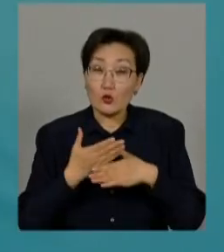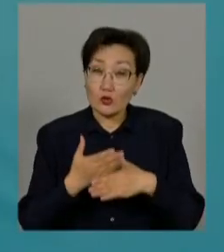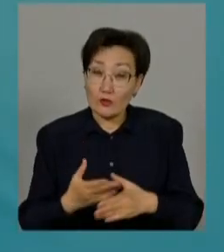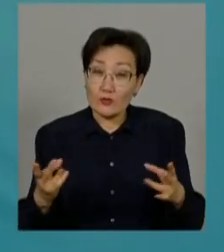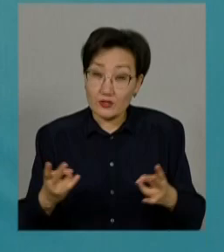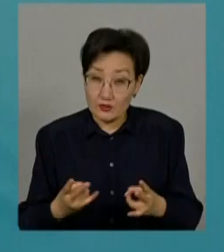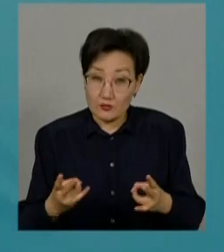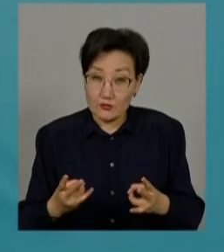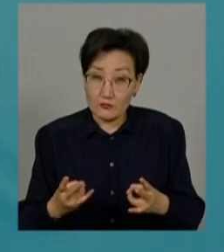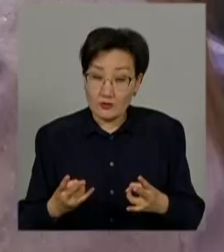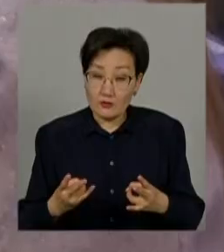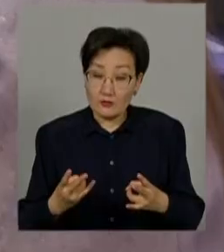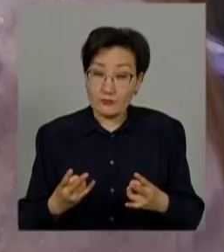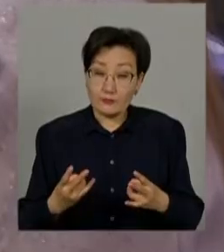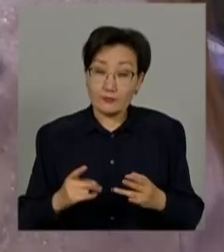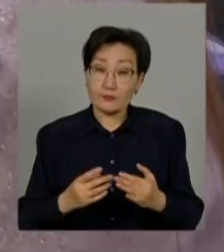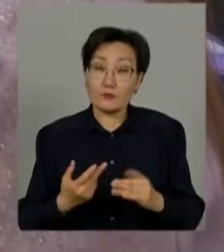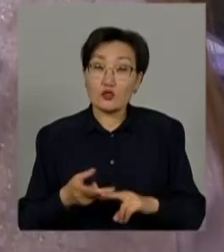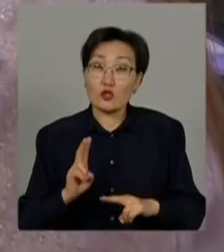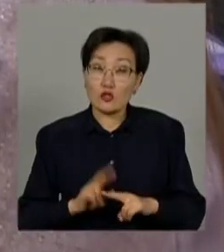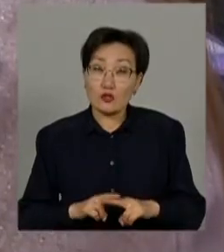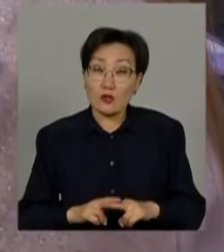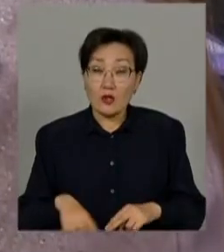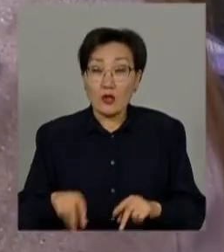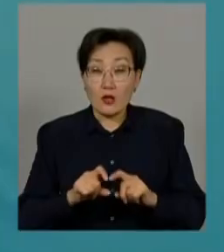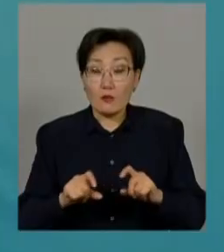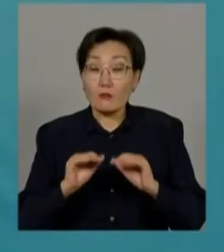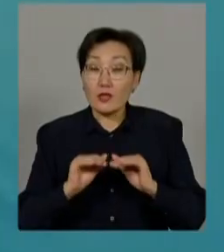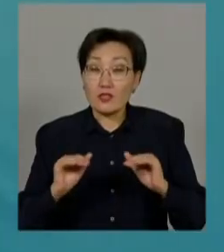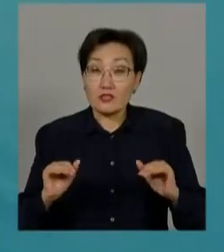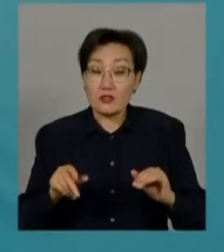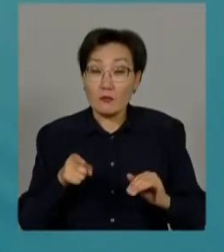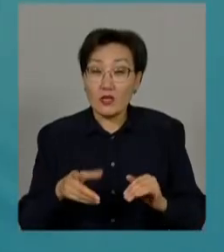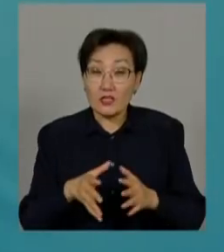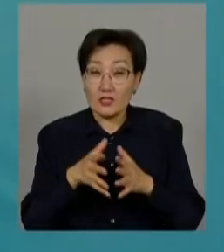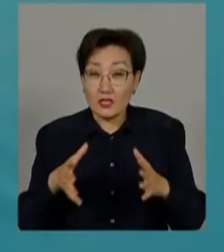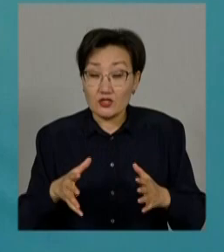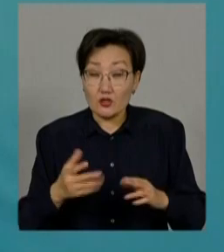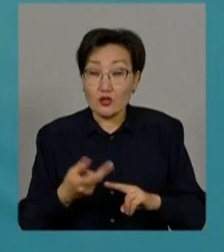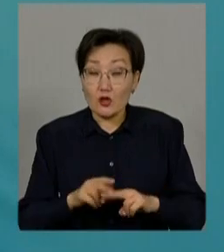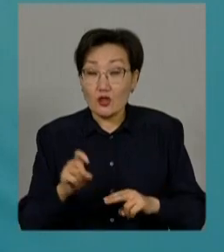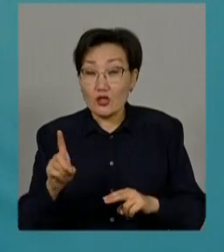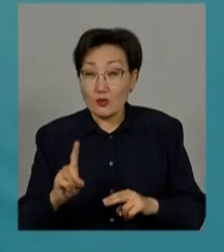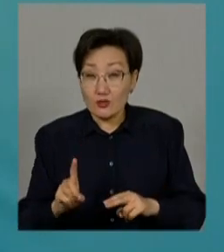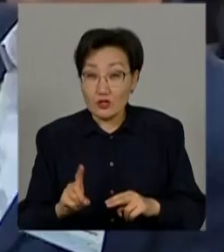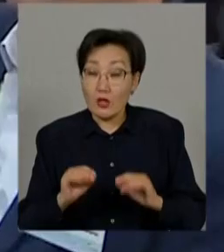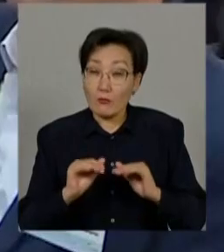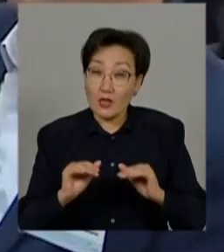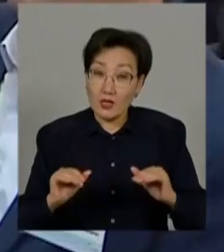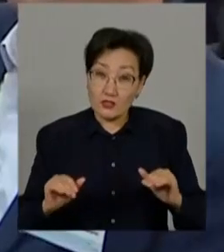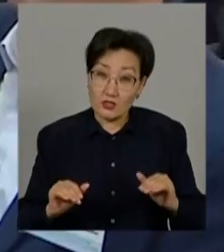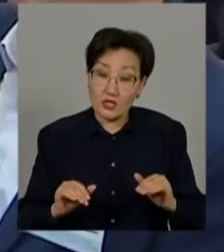көрсетуді қазір қолымызға алып жатырмыз. Ол үшін мектеп жасындағы мыңнан аса сол екібастұздағы